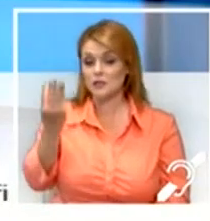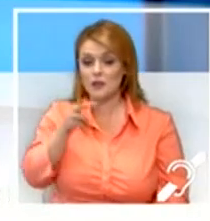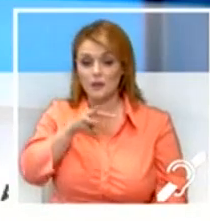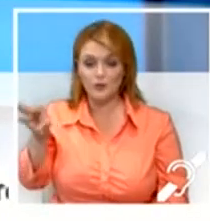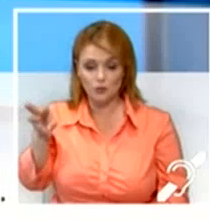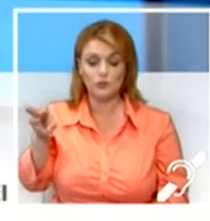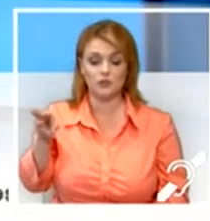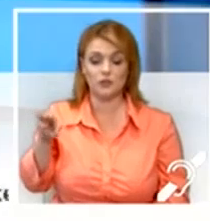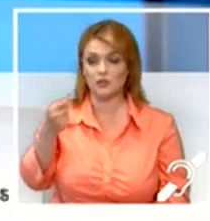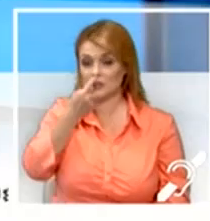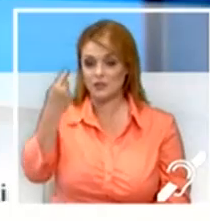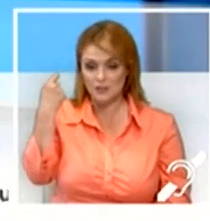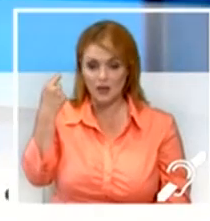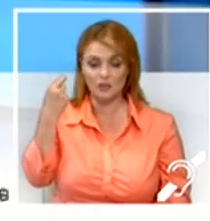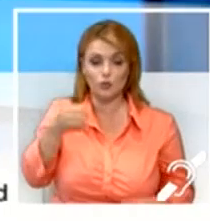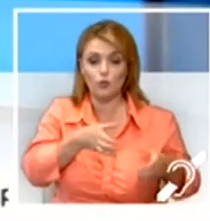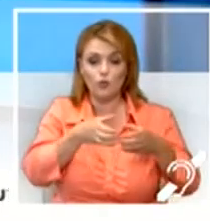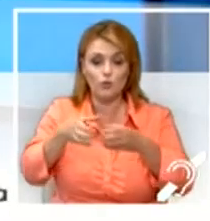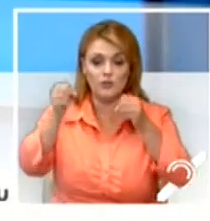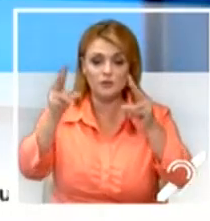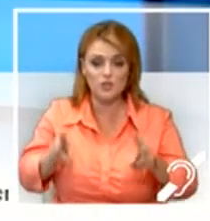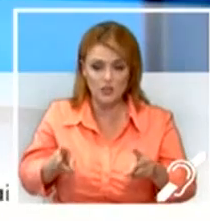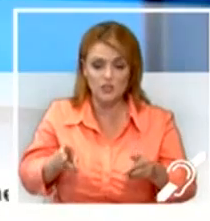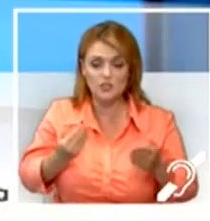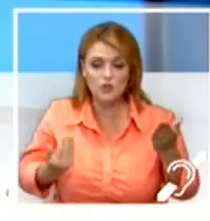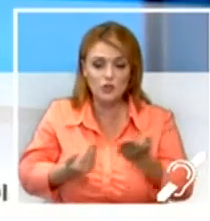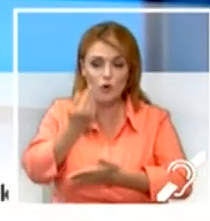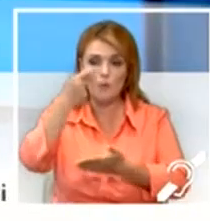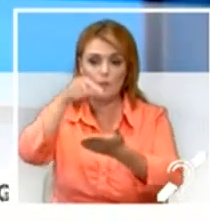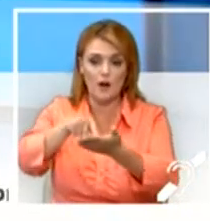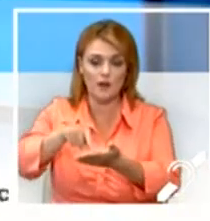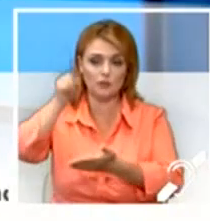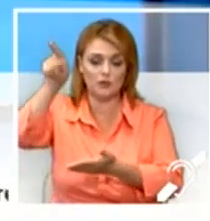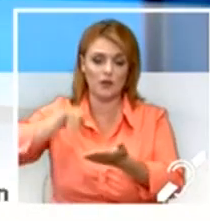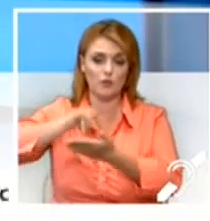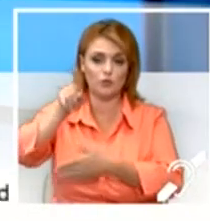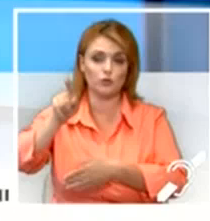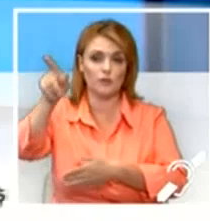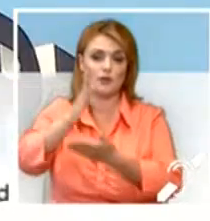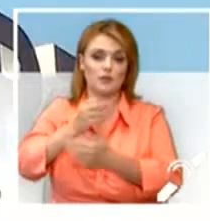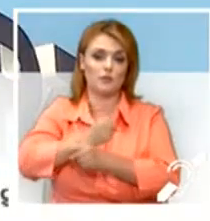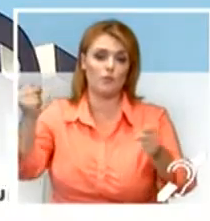un grup de geniști a ajuns la aeroport după ce au fost anunțați din nou că aerogara este minată.